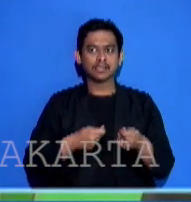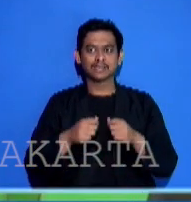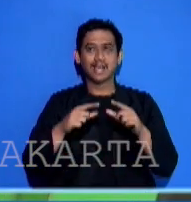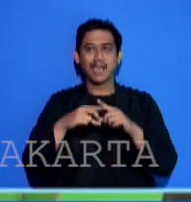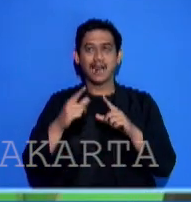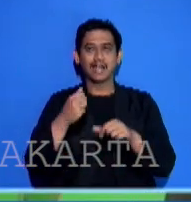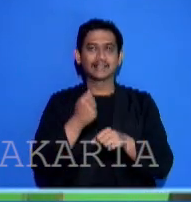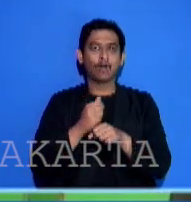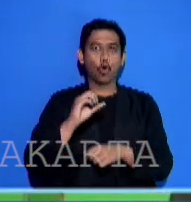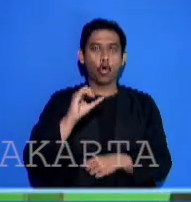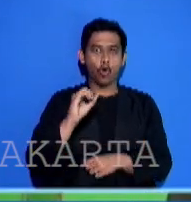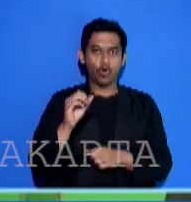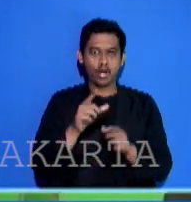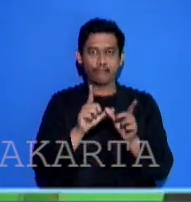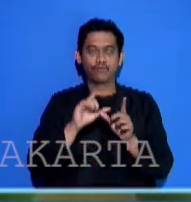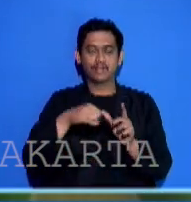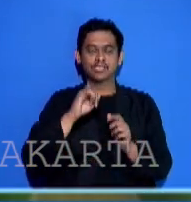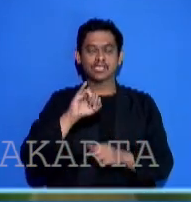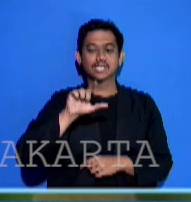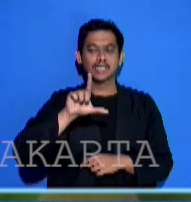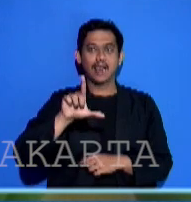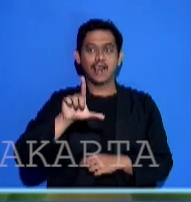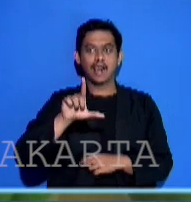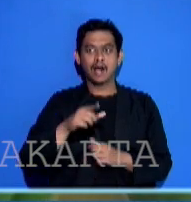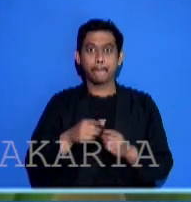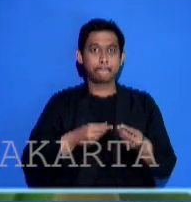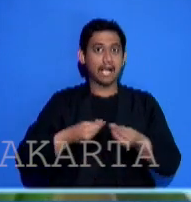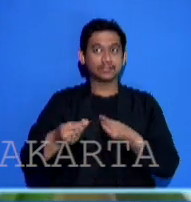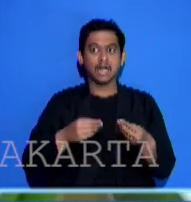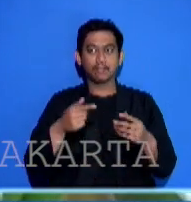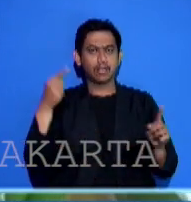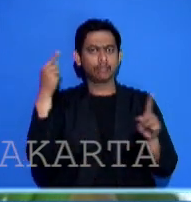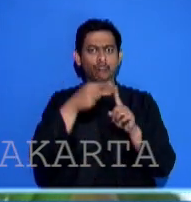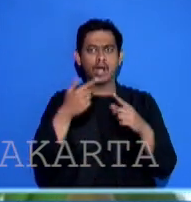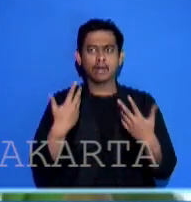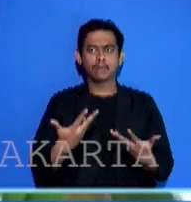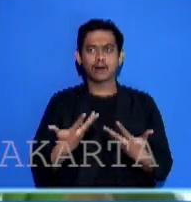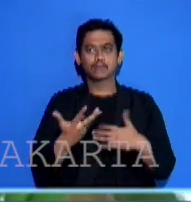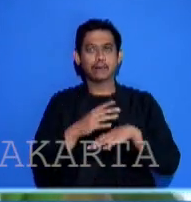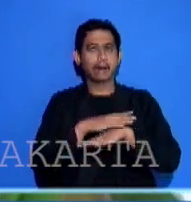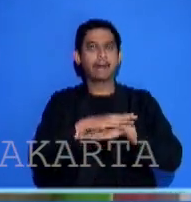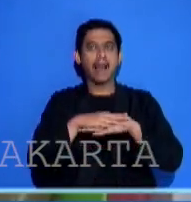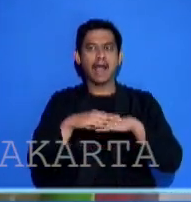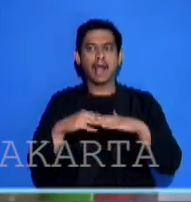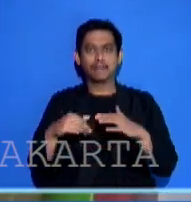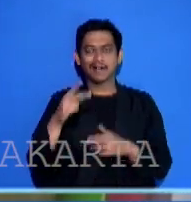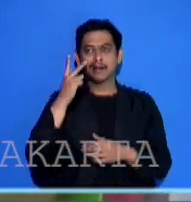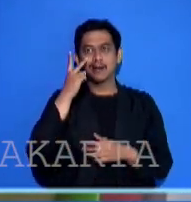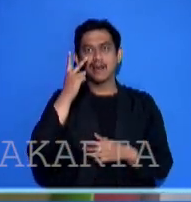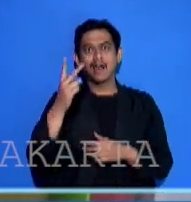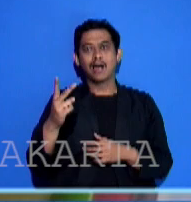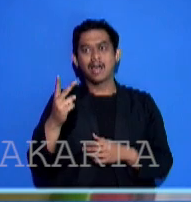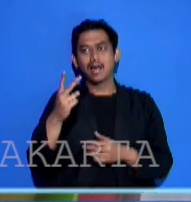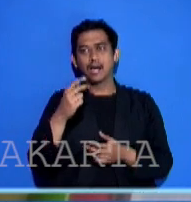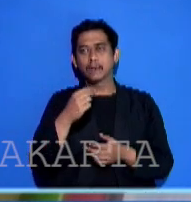naminipun. Dumunung ing Kalurahan Gari, beken ingkang gadhah tujuan kangge ngestantunaken daharan jaman kawula menika nyate